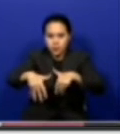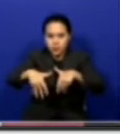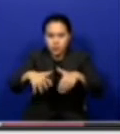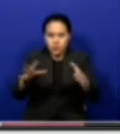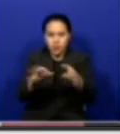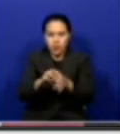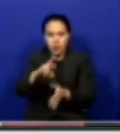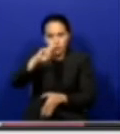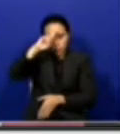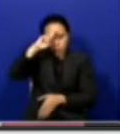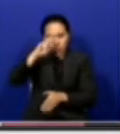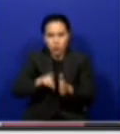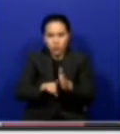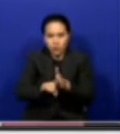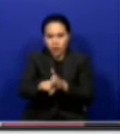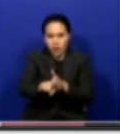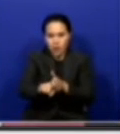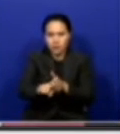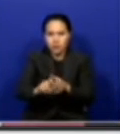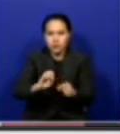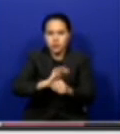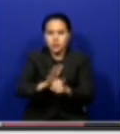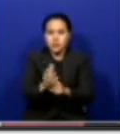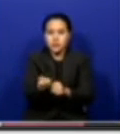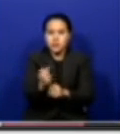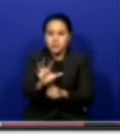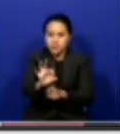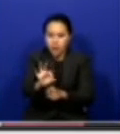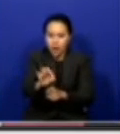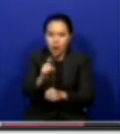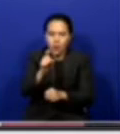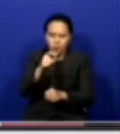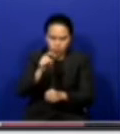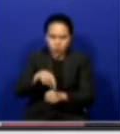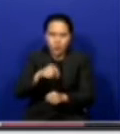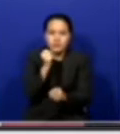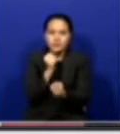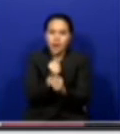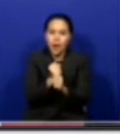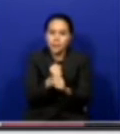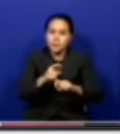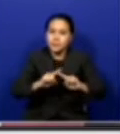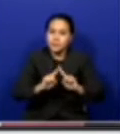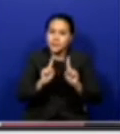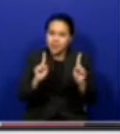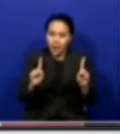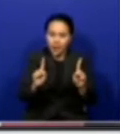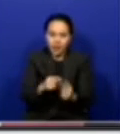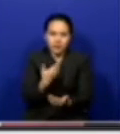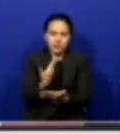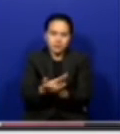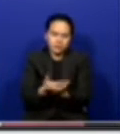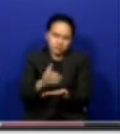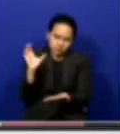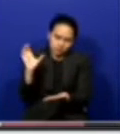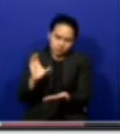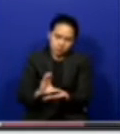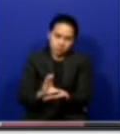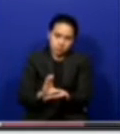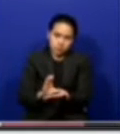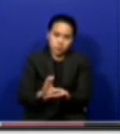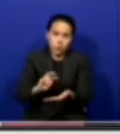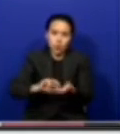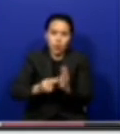โควิด-19 มีความจำเป็นที่จะต้องกระทำแต่ต้องเป็นงบประมาณที่ไม่ก่อให้เกิด